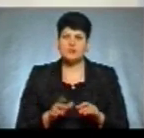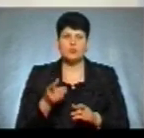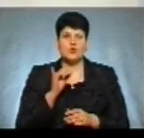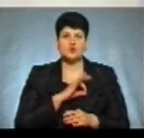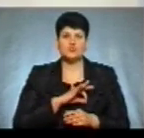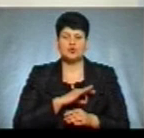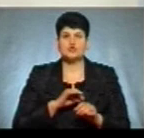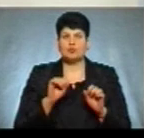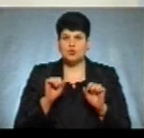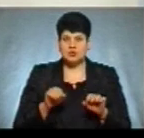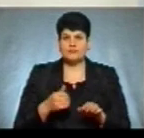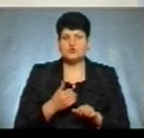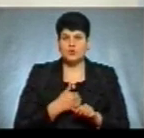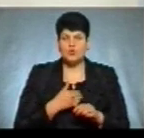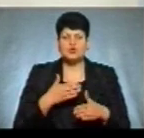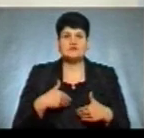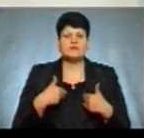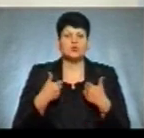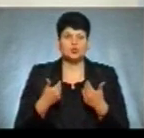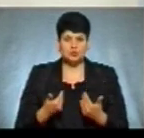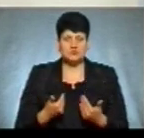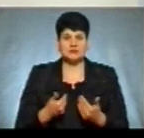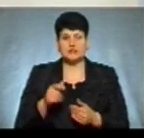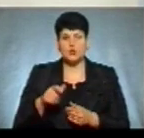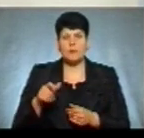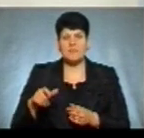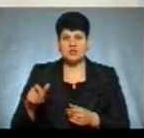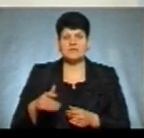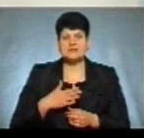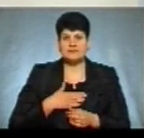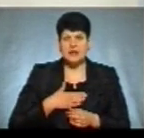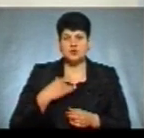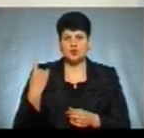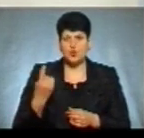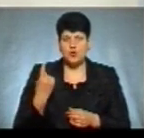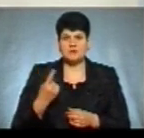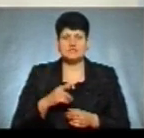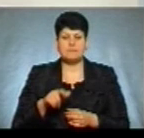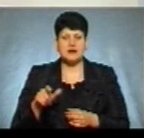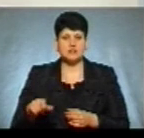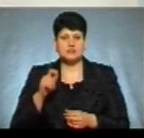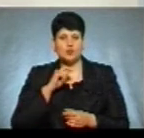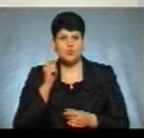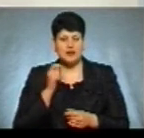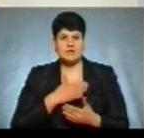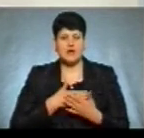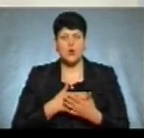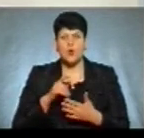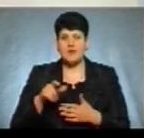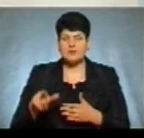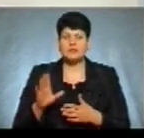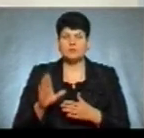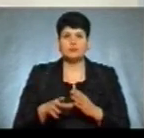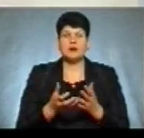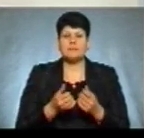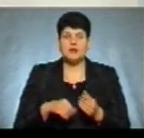користуючись можливістю, хочу звернутися до мешканців нашої області, мешканців України, до громадян, які будуть брати участь у